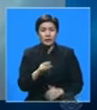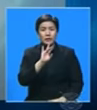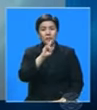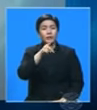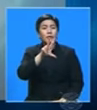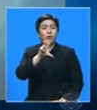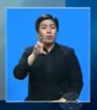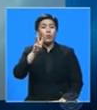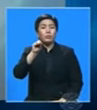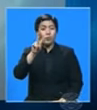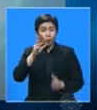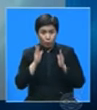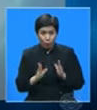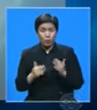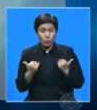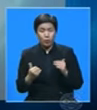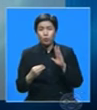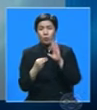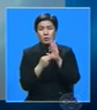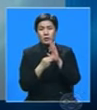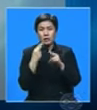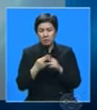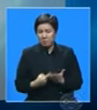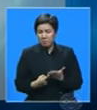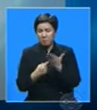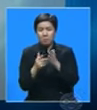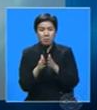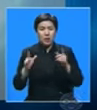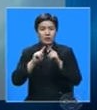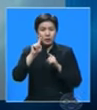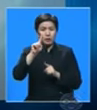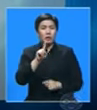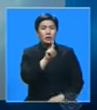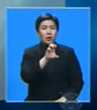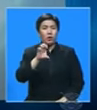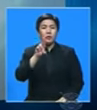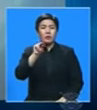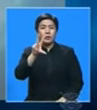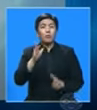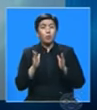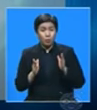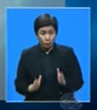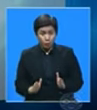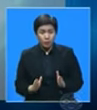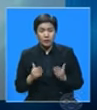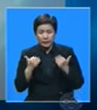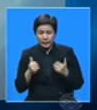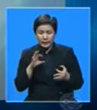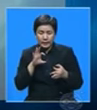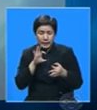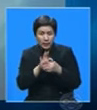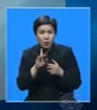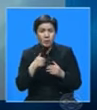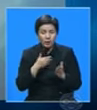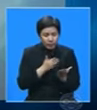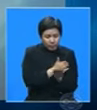ะครับโดยประมาณขนาดนี้นะครับกรุงเทพมหานครเสนอชื่อมากที่สุด133คนนะครับสำหรับการไปรูปด้านต่างๆนั้นมีส